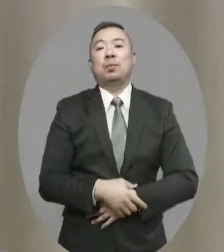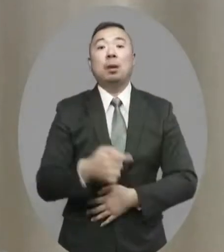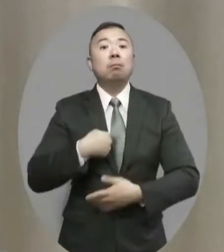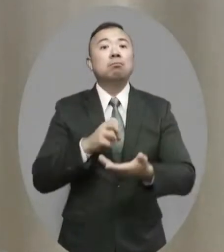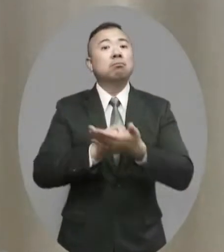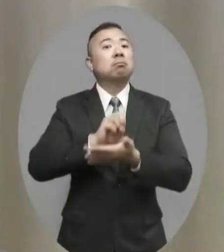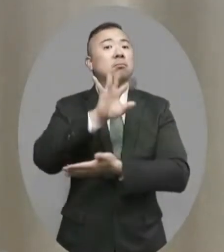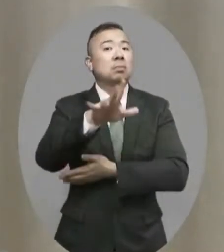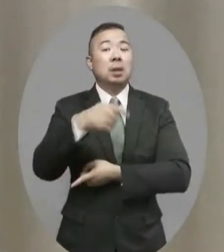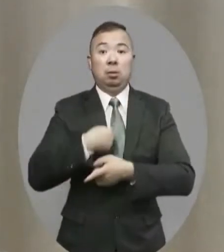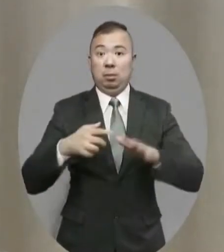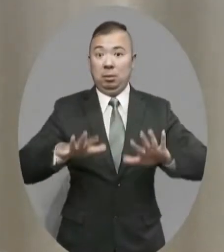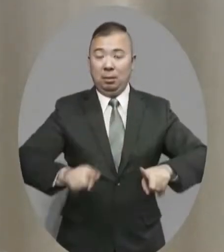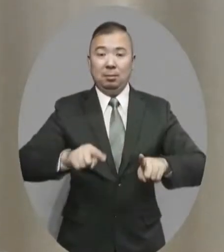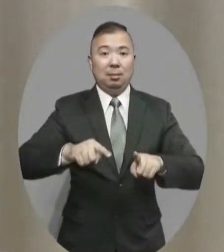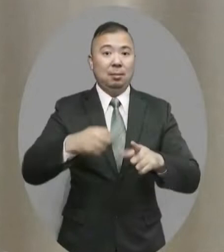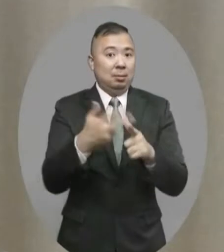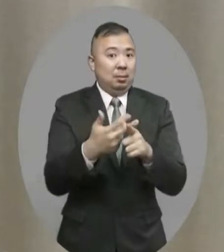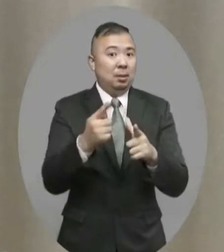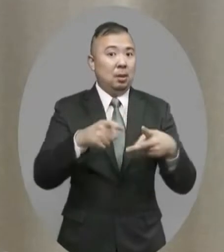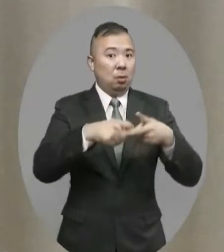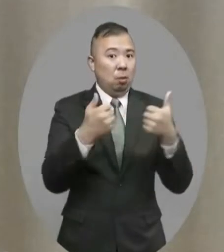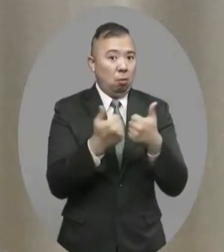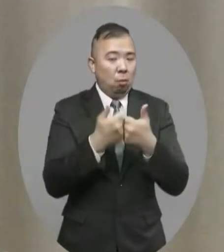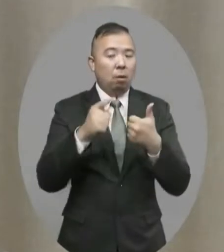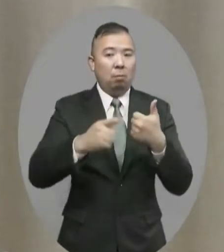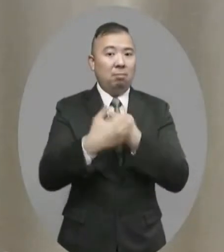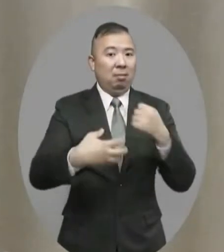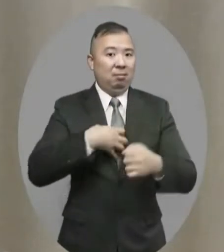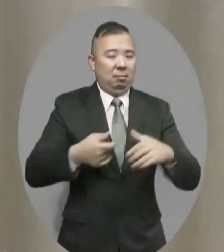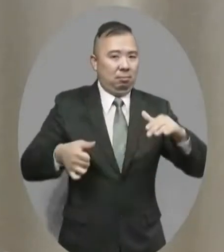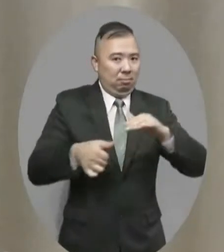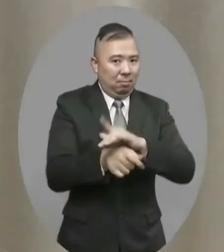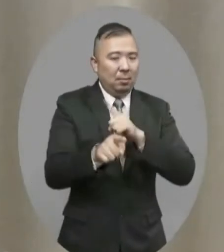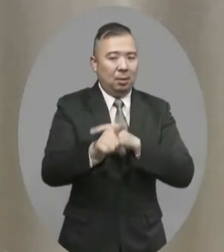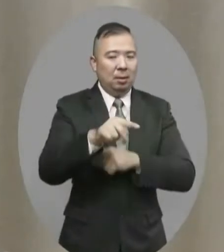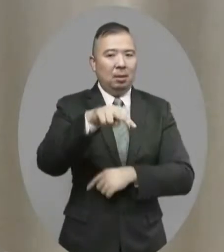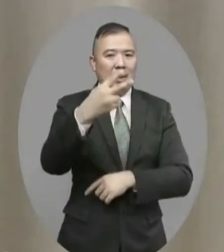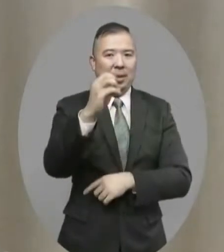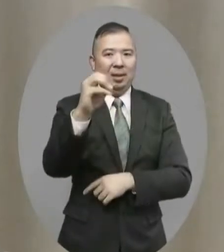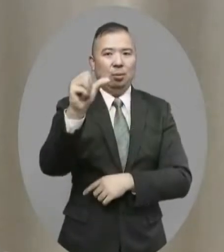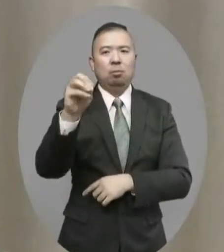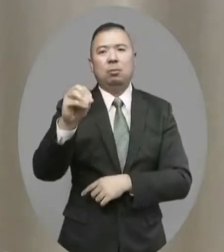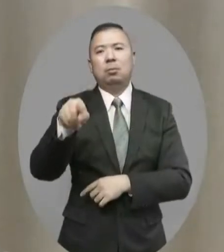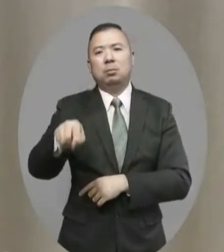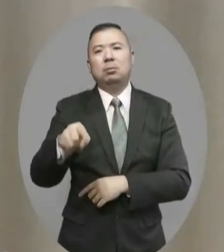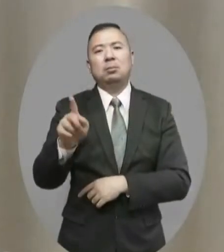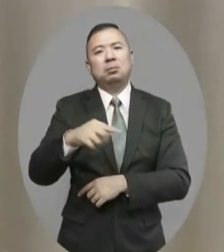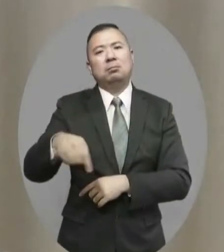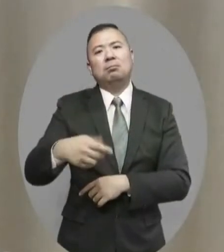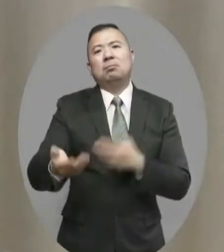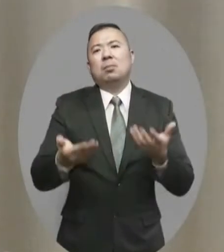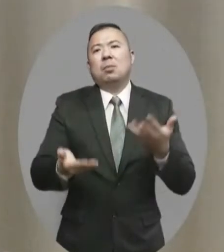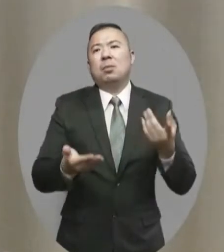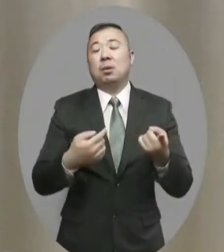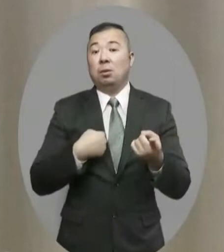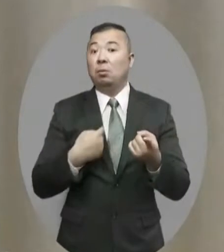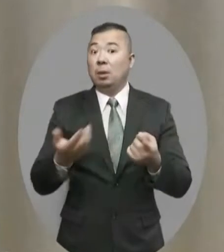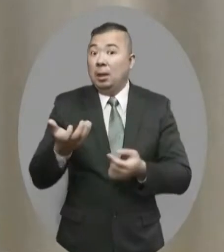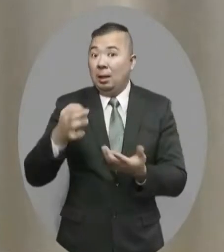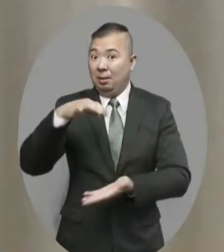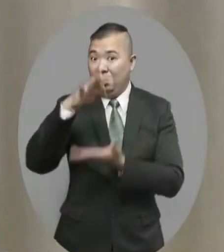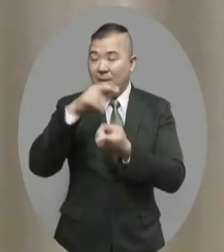个职业工会投保人数大概205万左右，所以大概我们刚讲